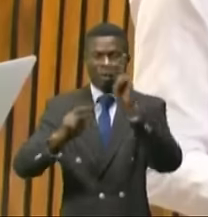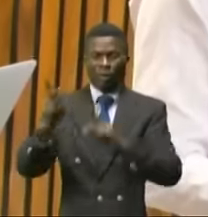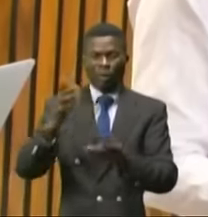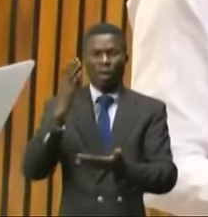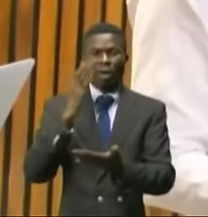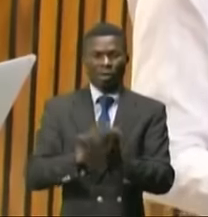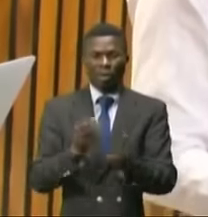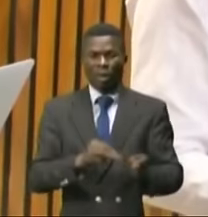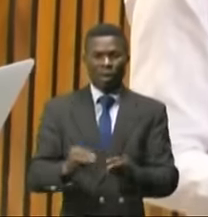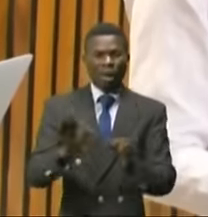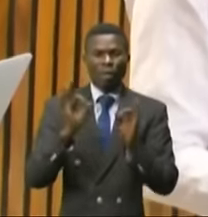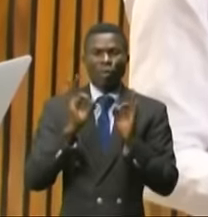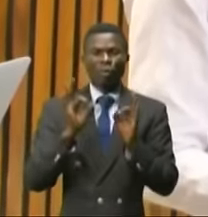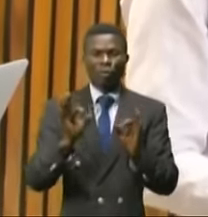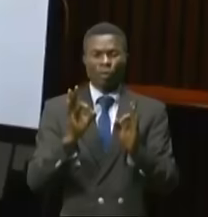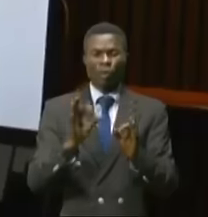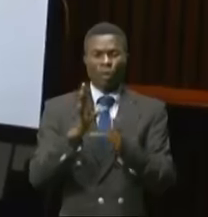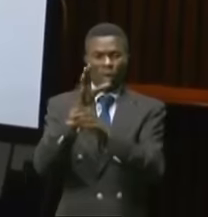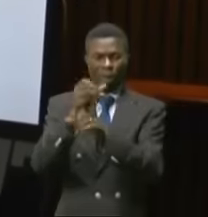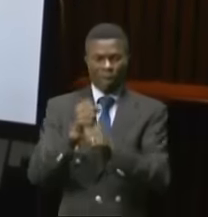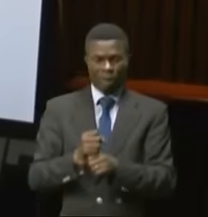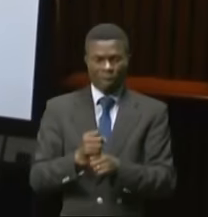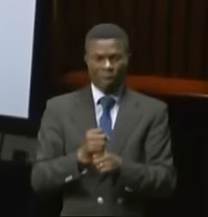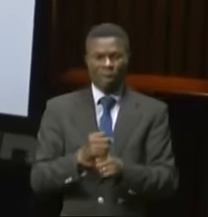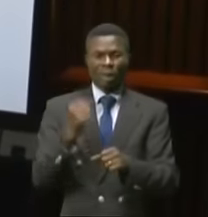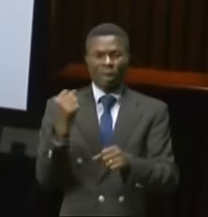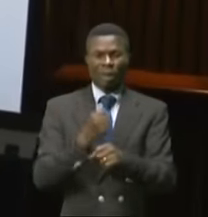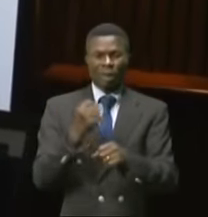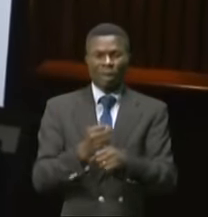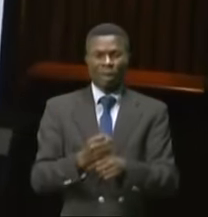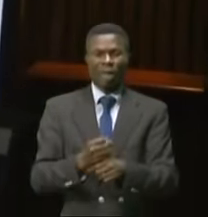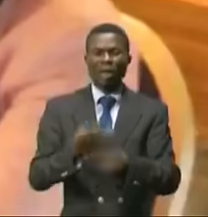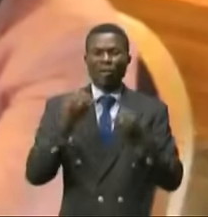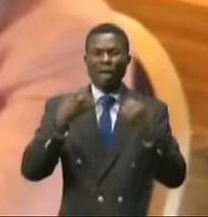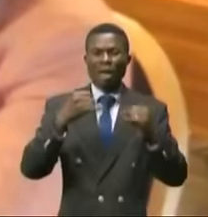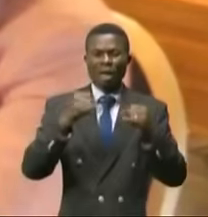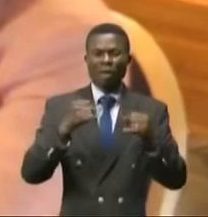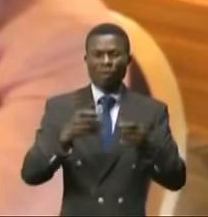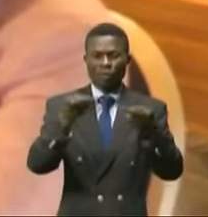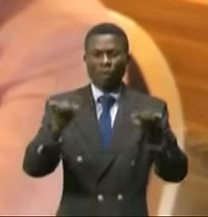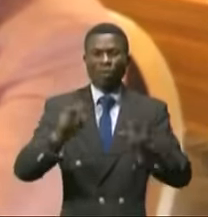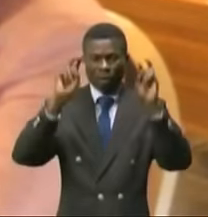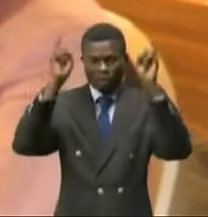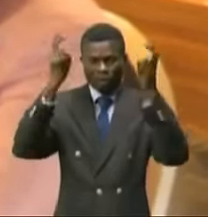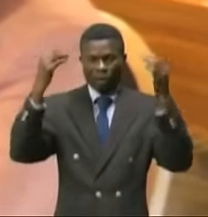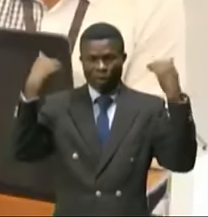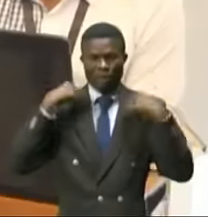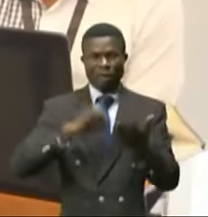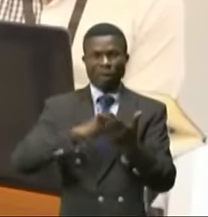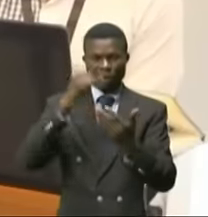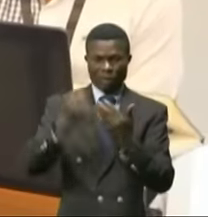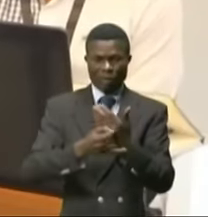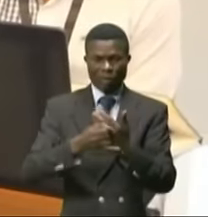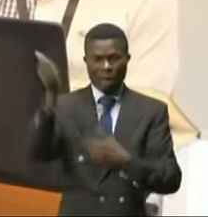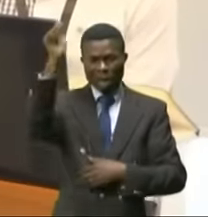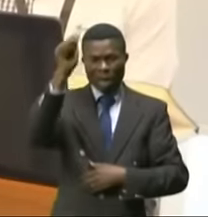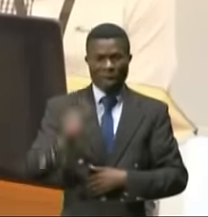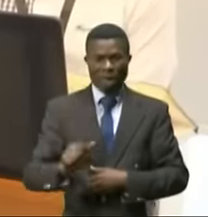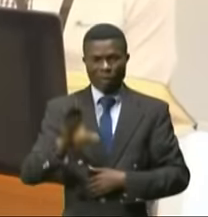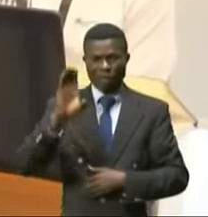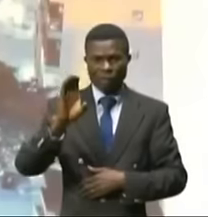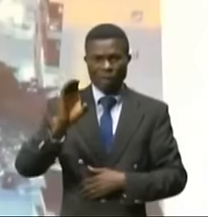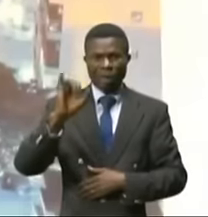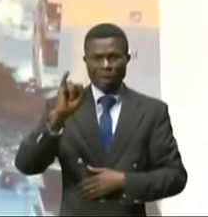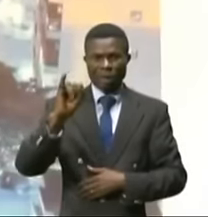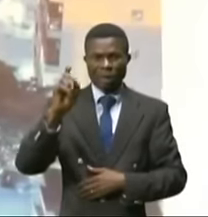des méthodes innovantes d'acquisition et de traitement des données dans les contextes urbains. Le chef du projet Africa City Lab évoque le bien